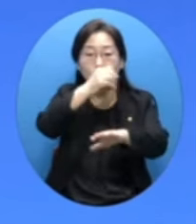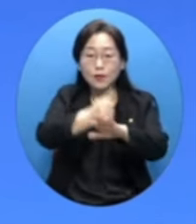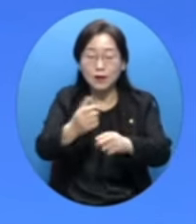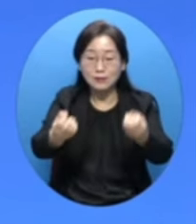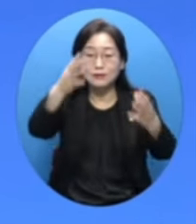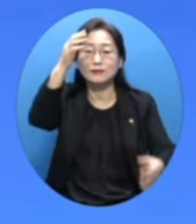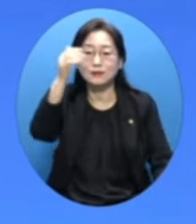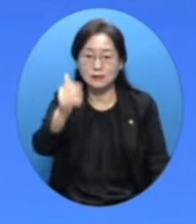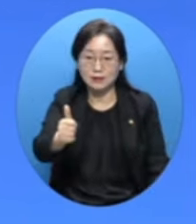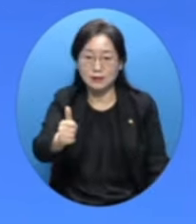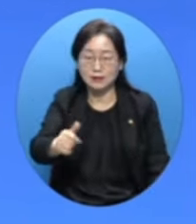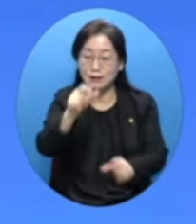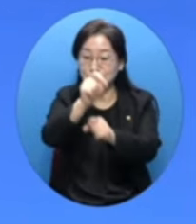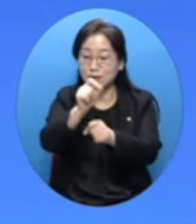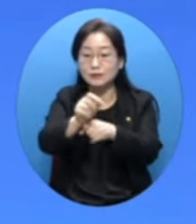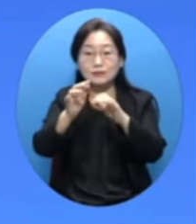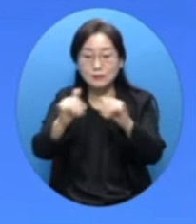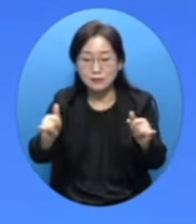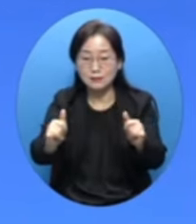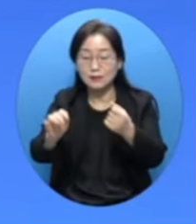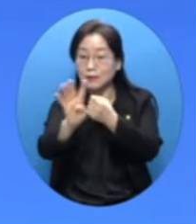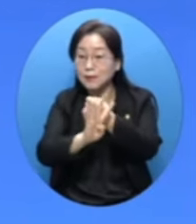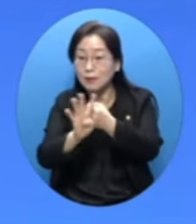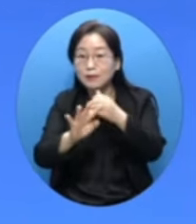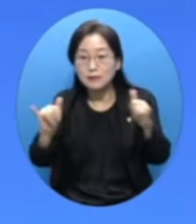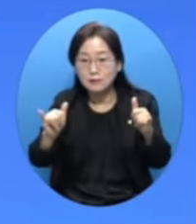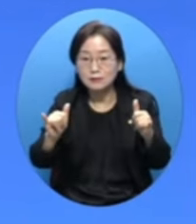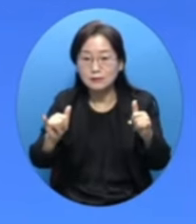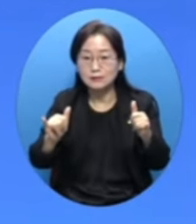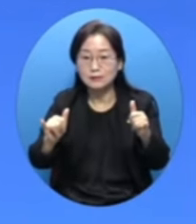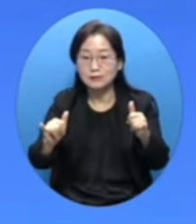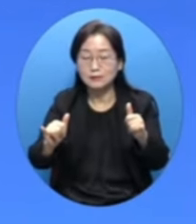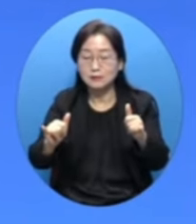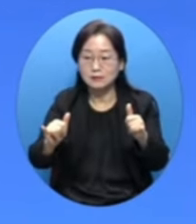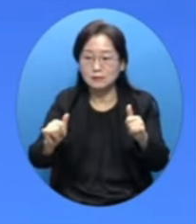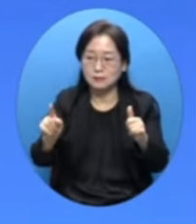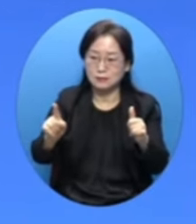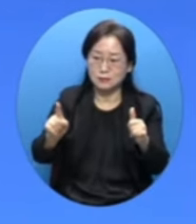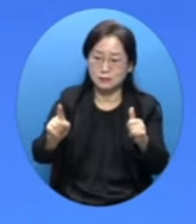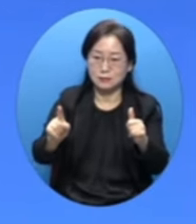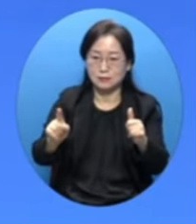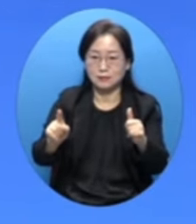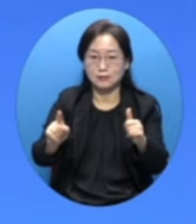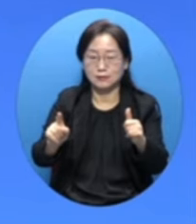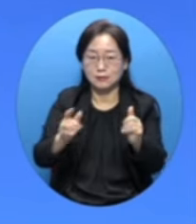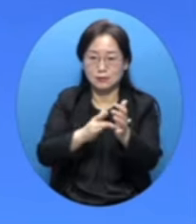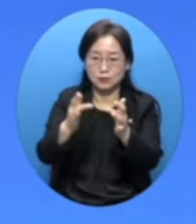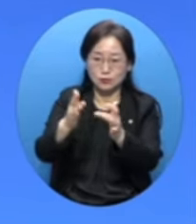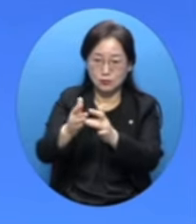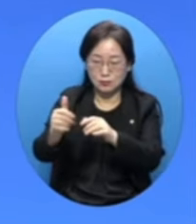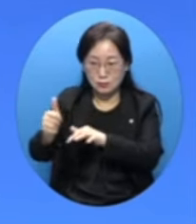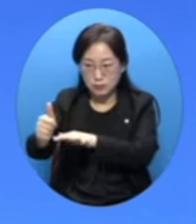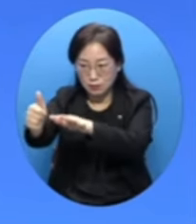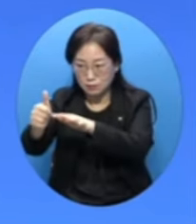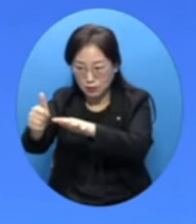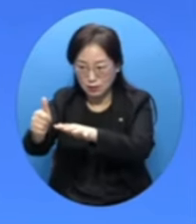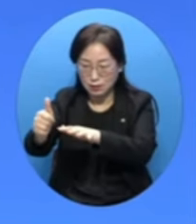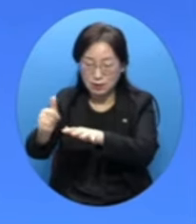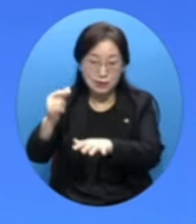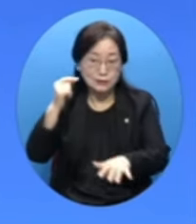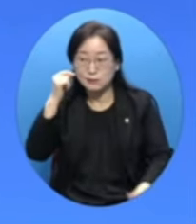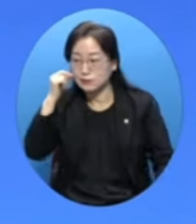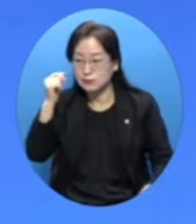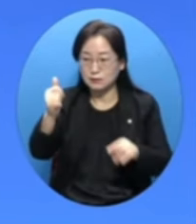세장이나 서기관이나 바리새인들은 오히려 사람들이 예수님을 따라가고 예수님의 인기가